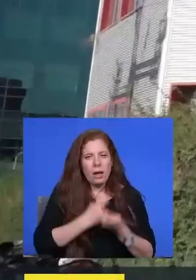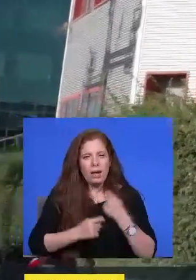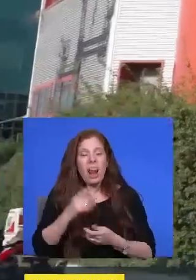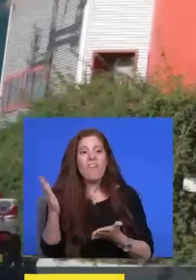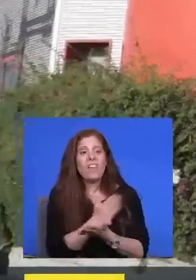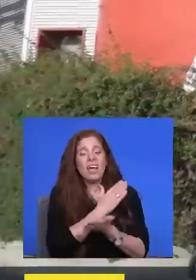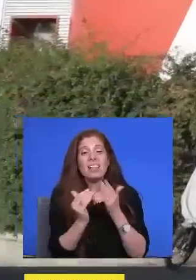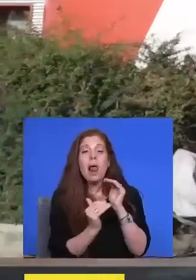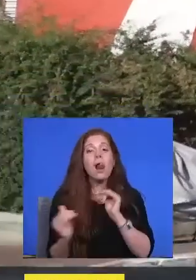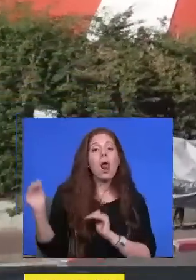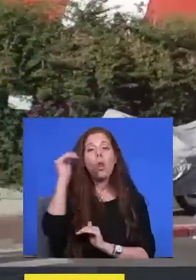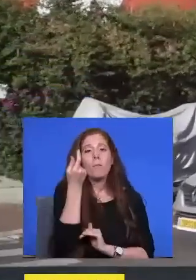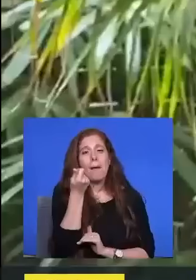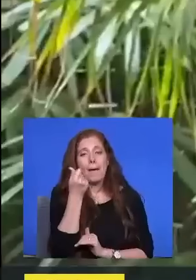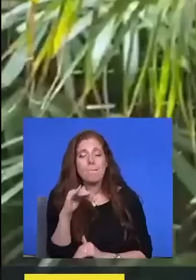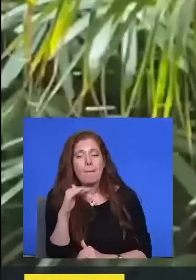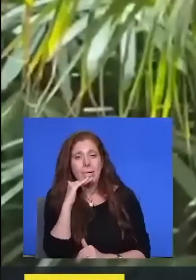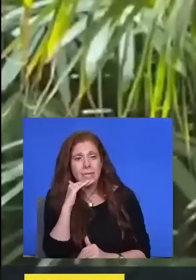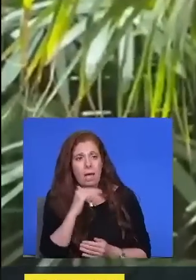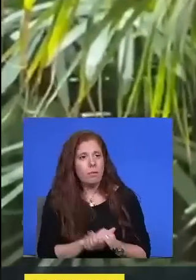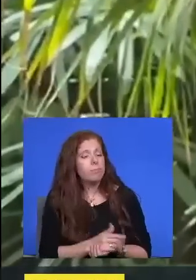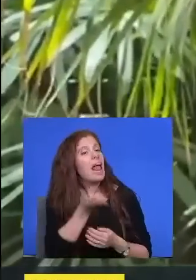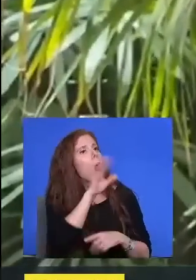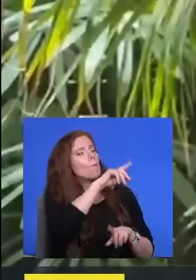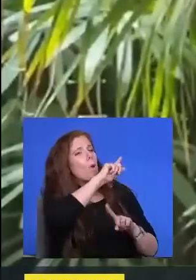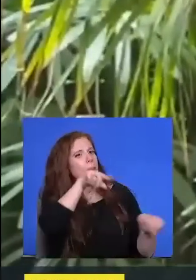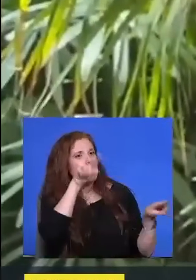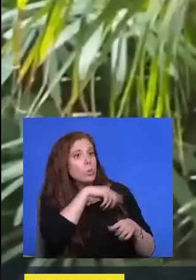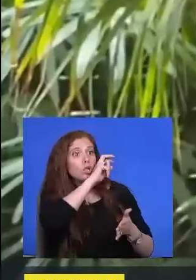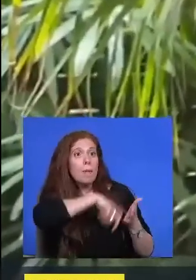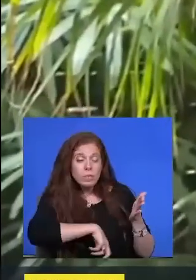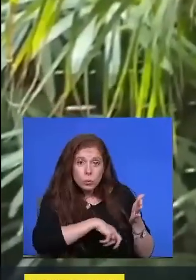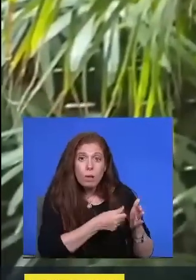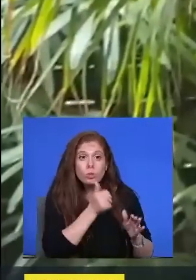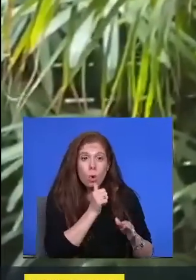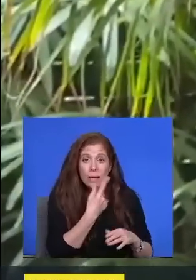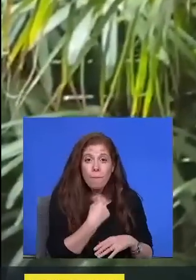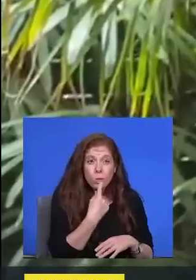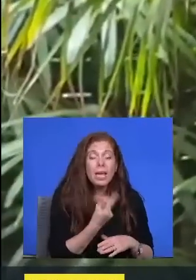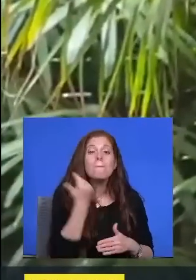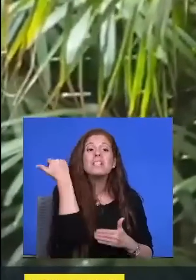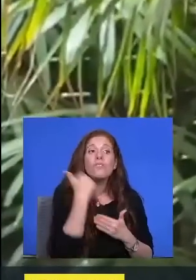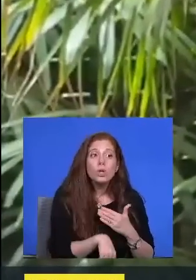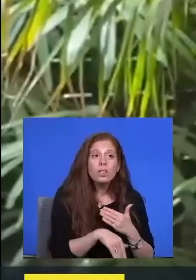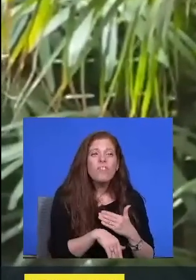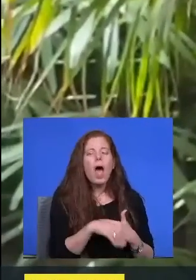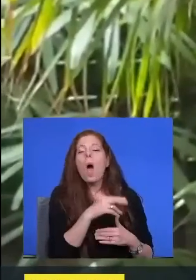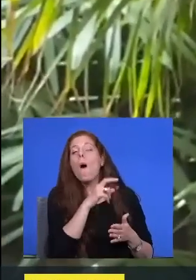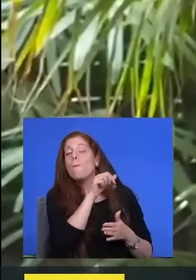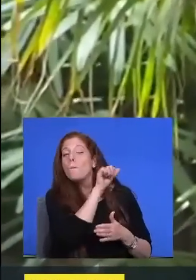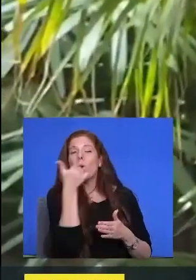מחירים בחג הפסח. למרות הביטול של המיסוי על המשקאות הממותקים, בסופו של דבר המותג הכי חזק בישראל, קוקה